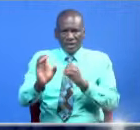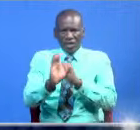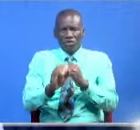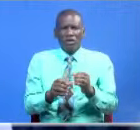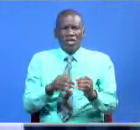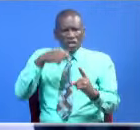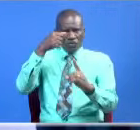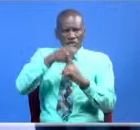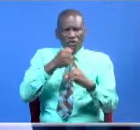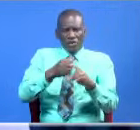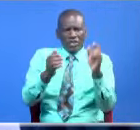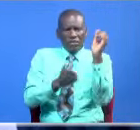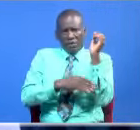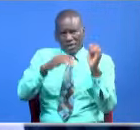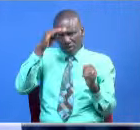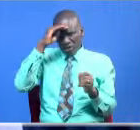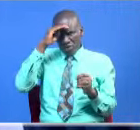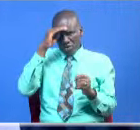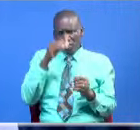alcohol